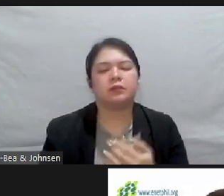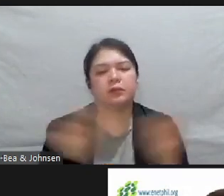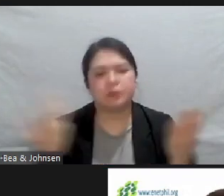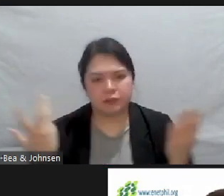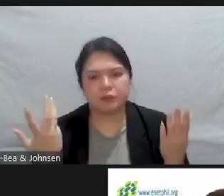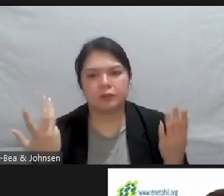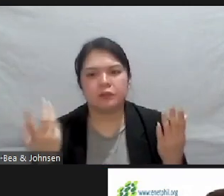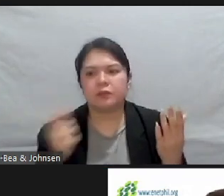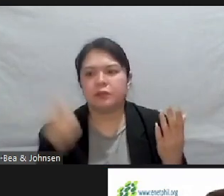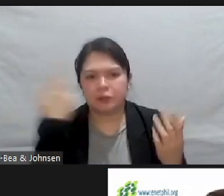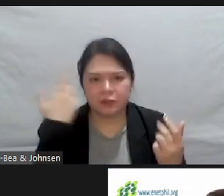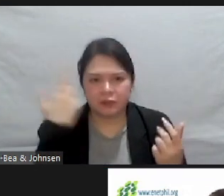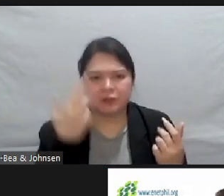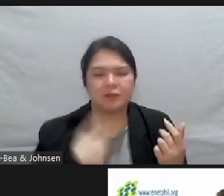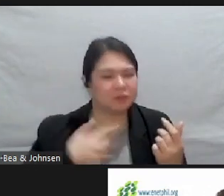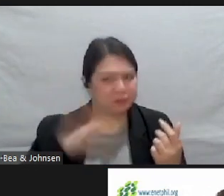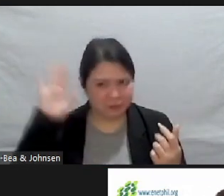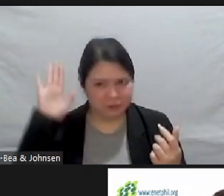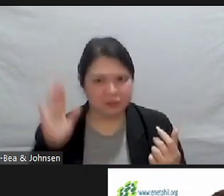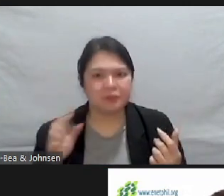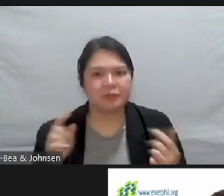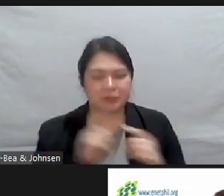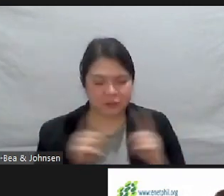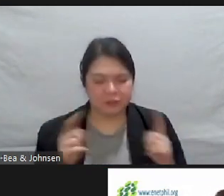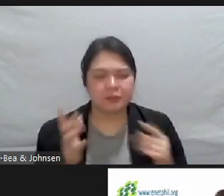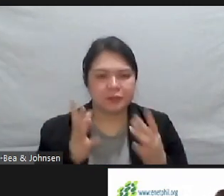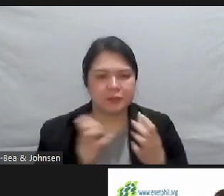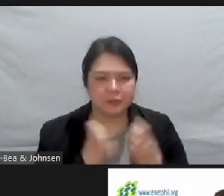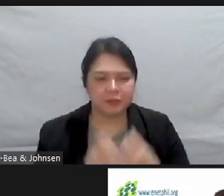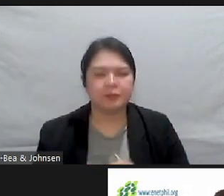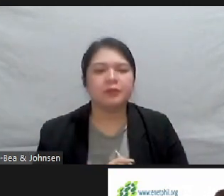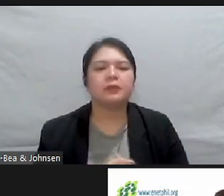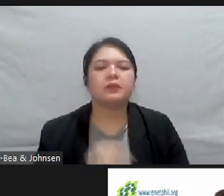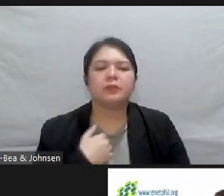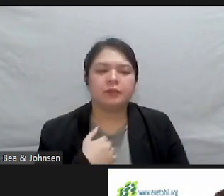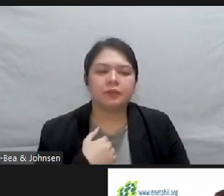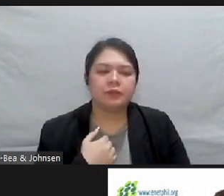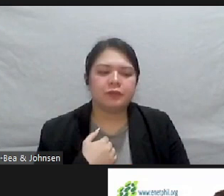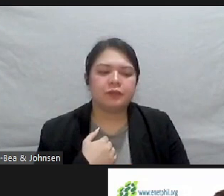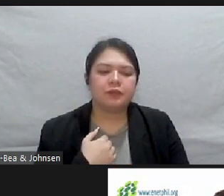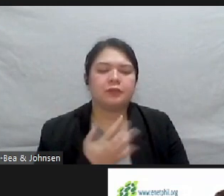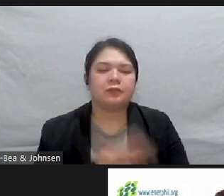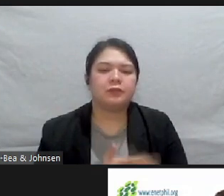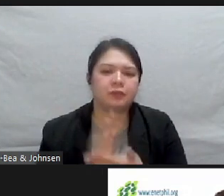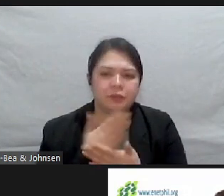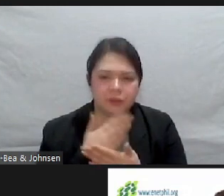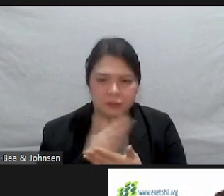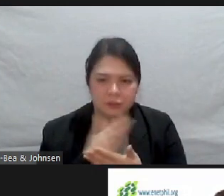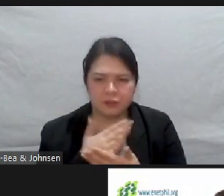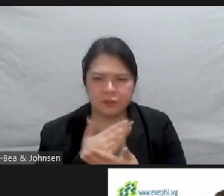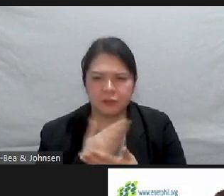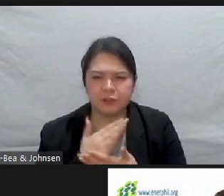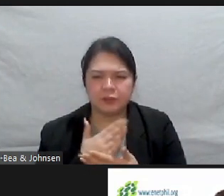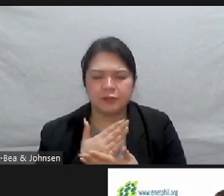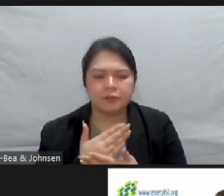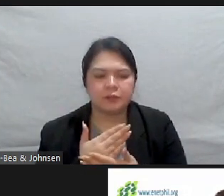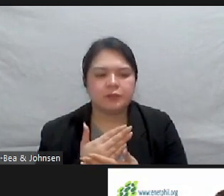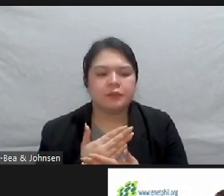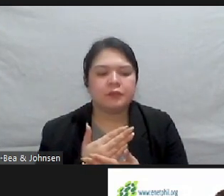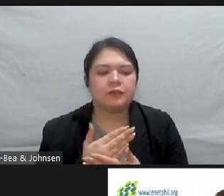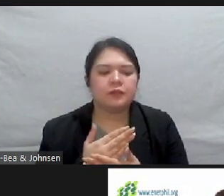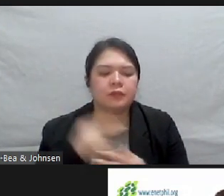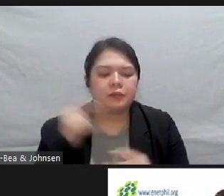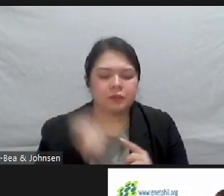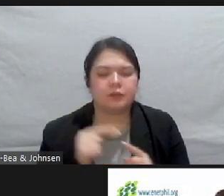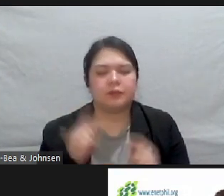yun yung reason ba't ako nag-raise ng hand. Pero gusto ko lang din pong i-share or i-tawag dito, ipunto na